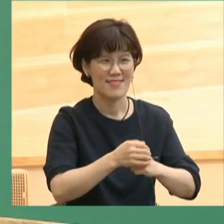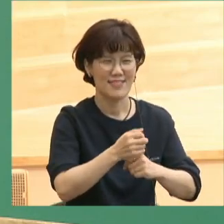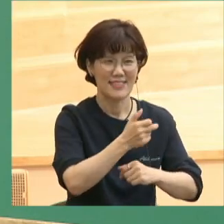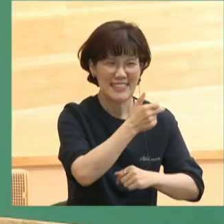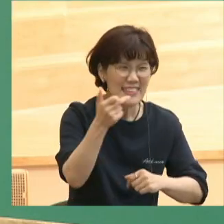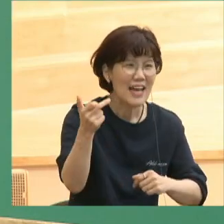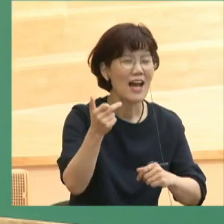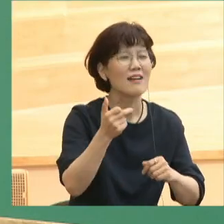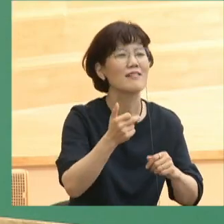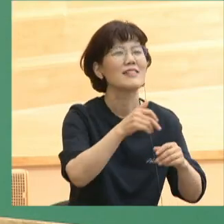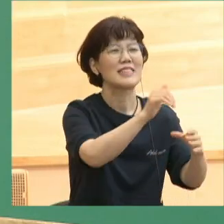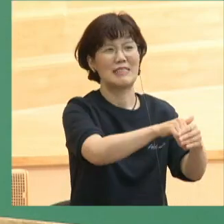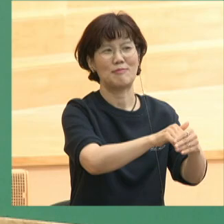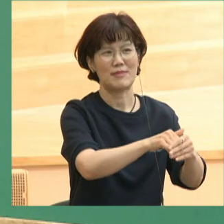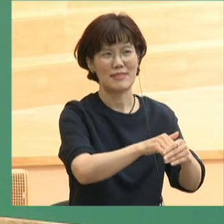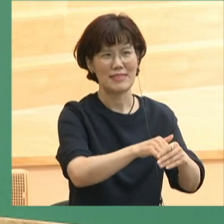거